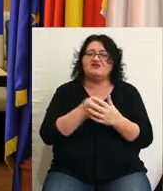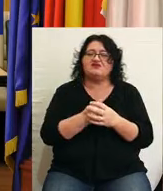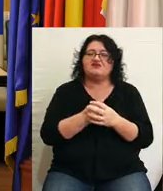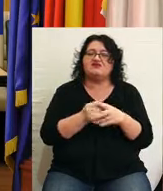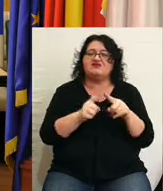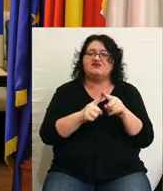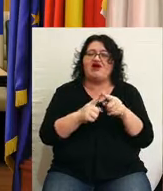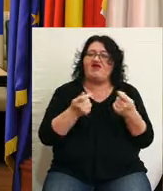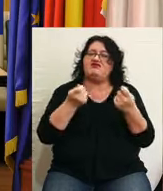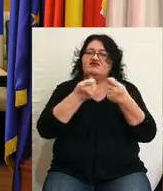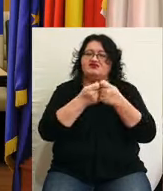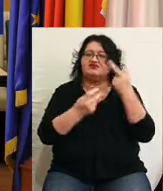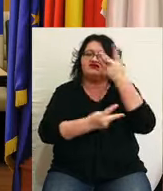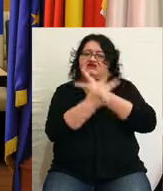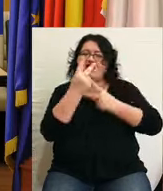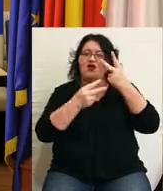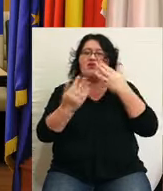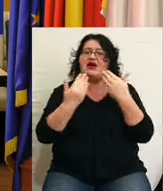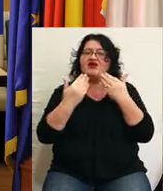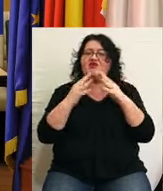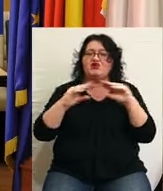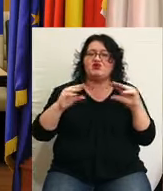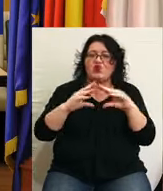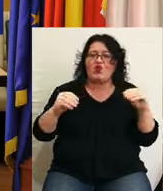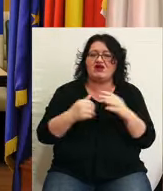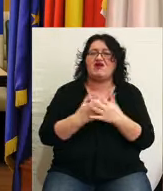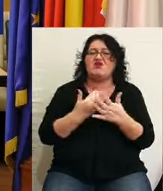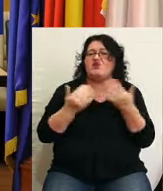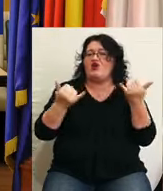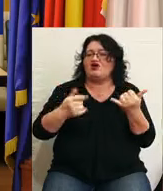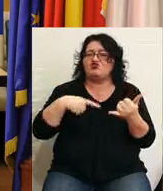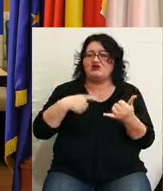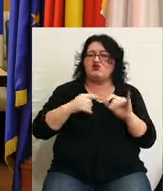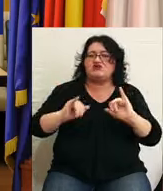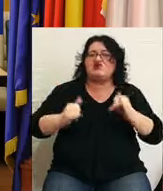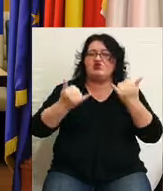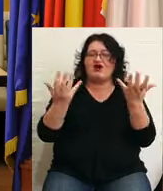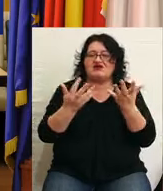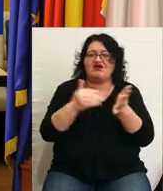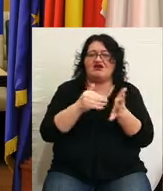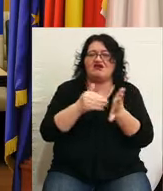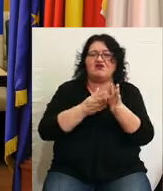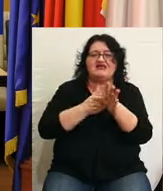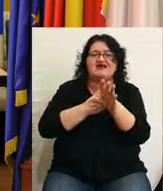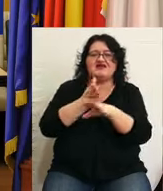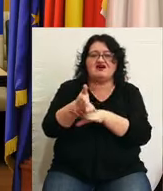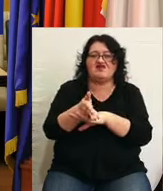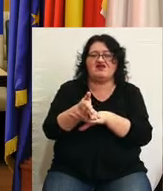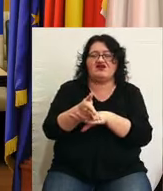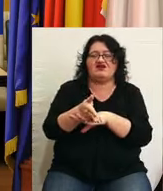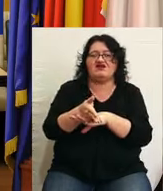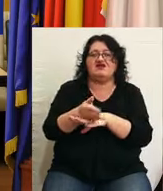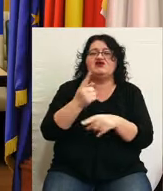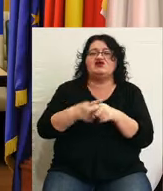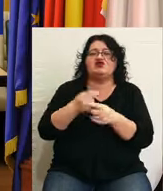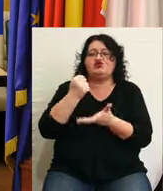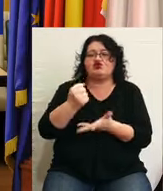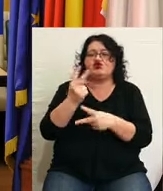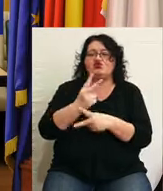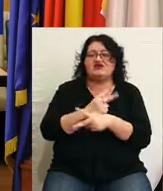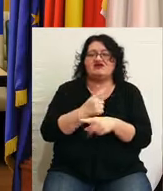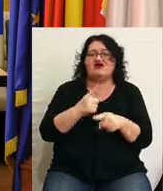un oarecare consens în Parlamentul României că aici este o situație în care trebuie să intervină și bugetul de